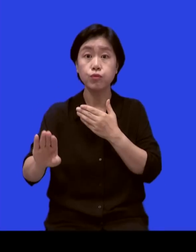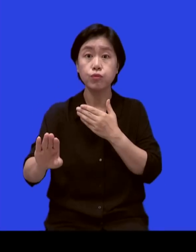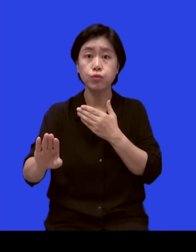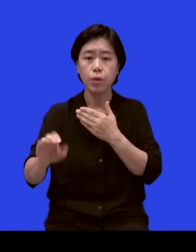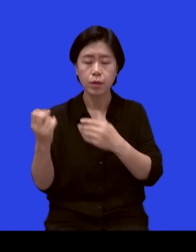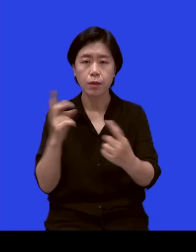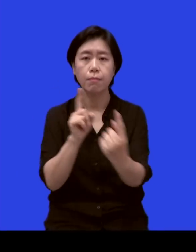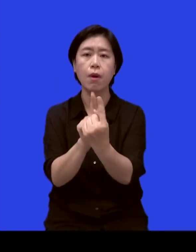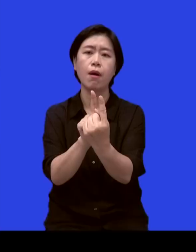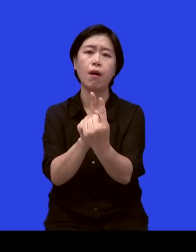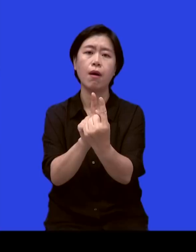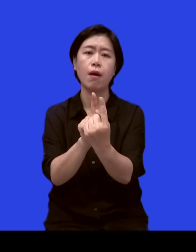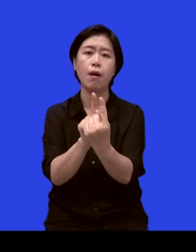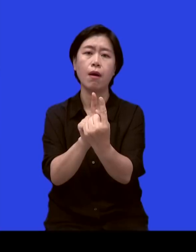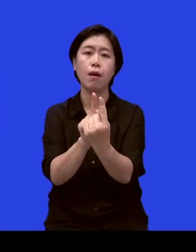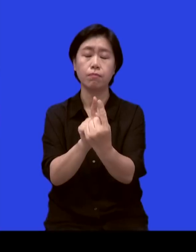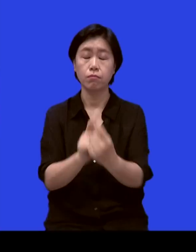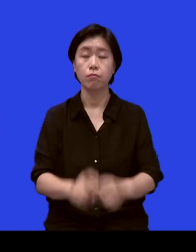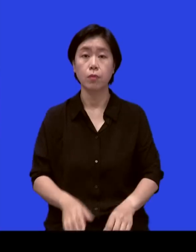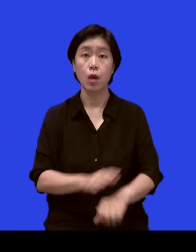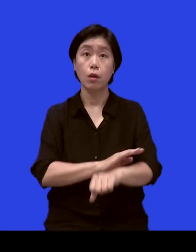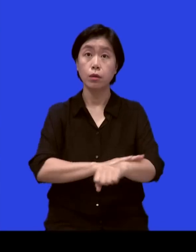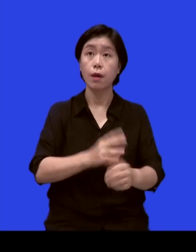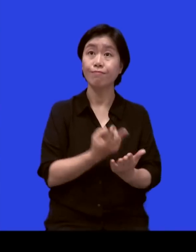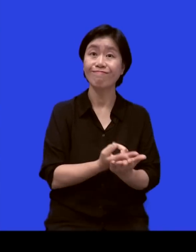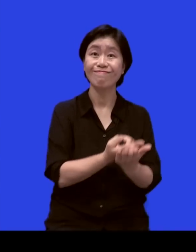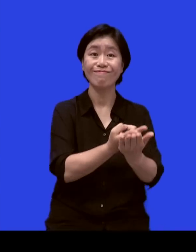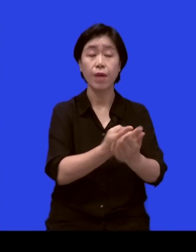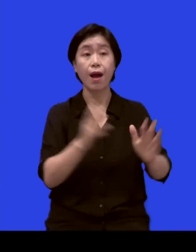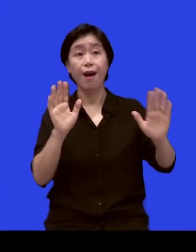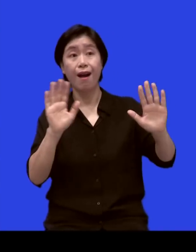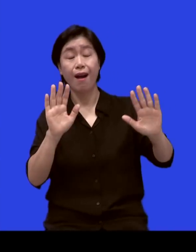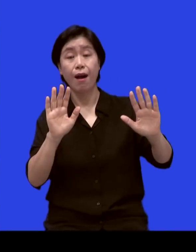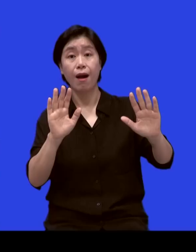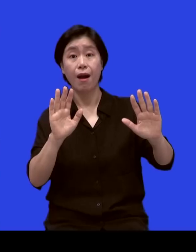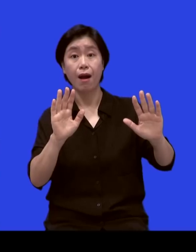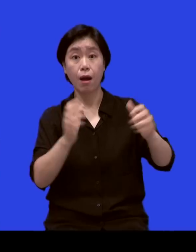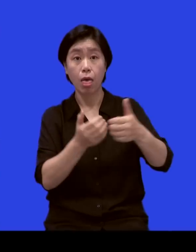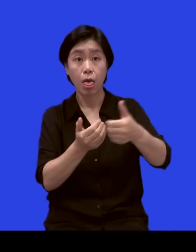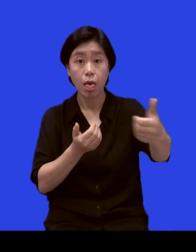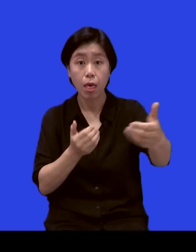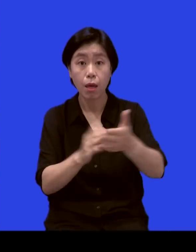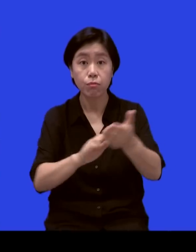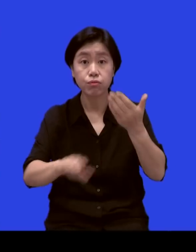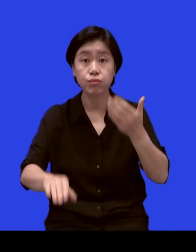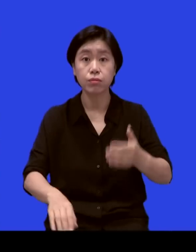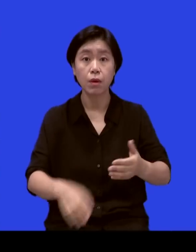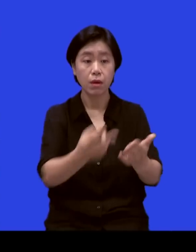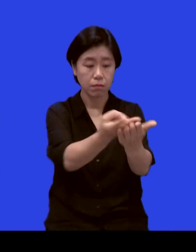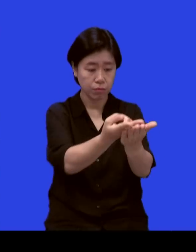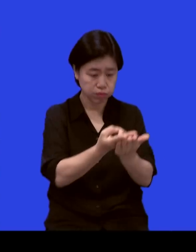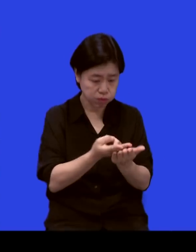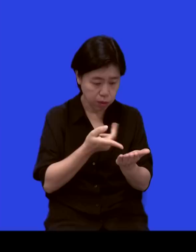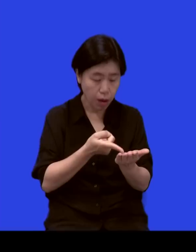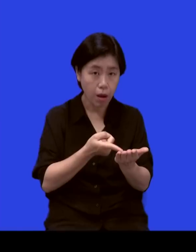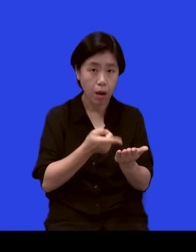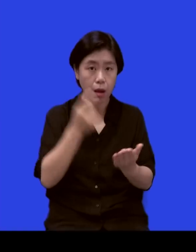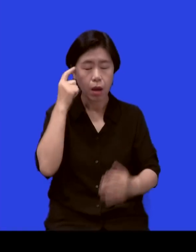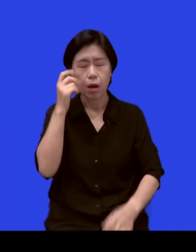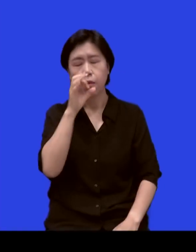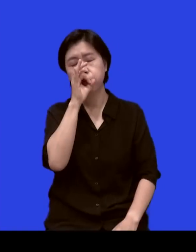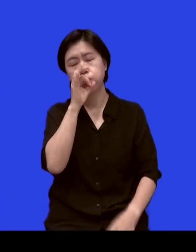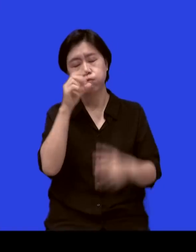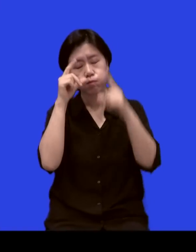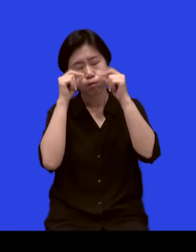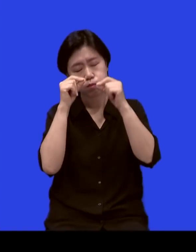멀쩡하게 들어가셔서 거의 식물인간으로 나오신 거예요. 간단한 수술인데. 너무 간단한 수술인데.